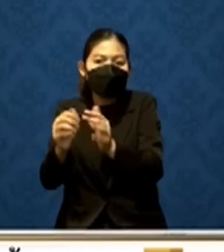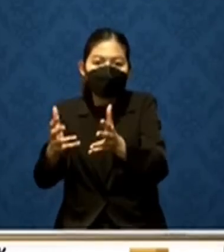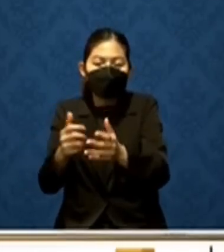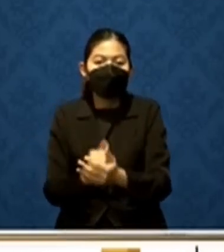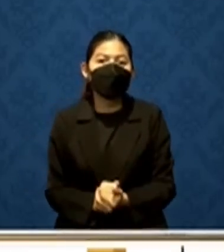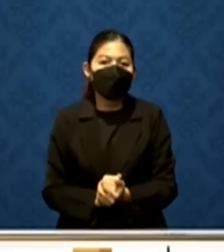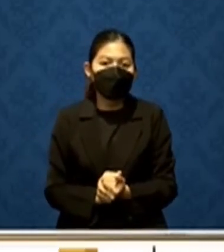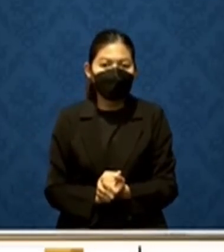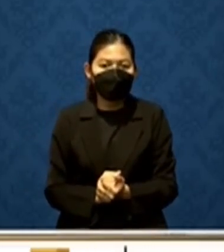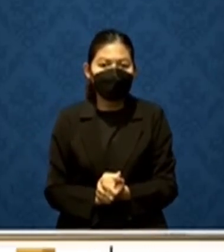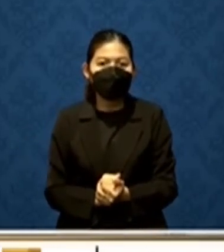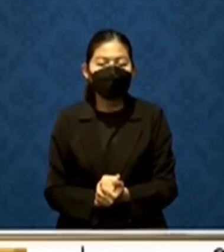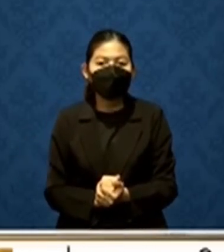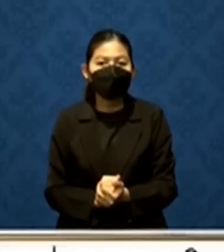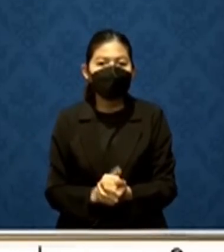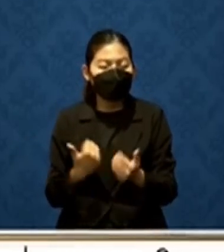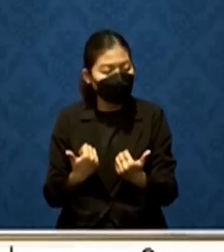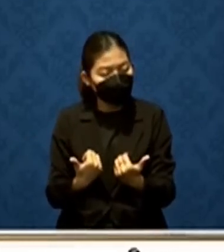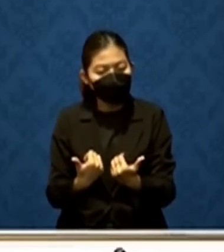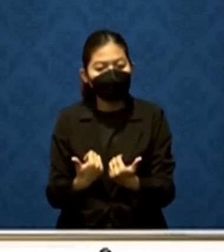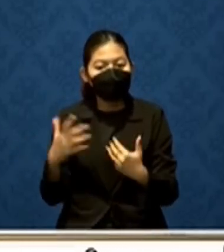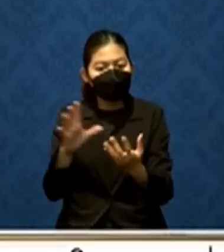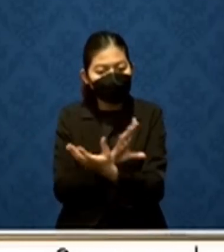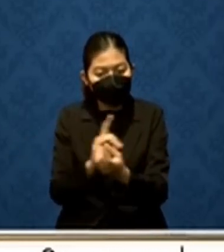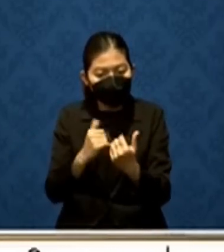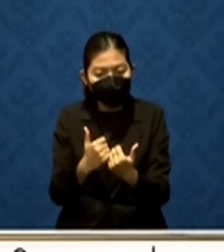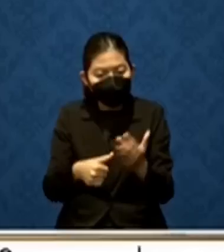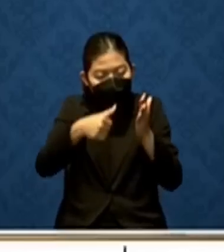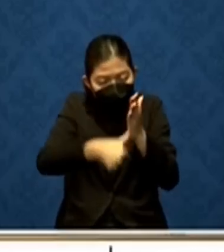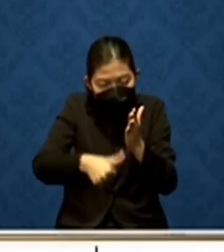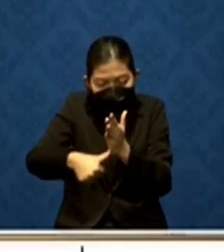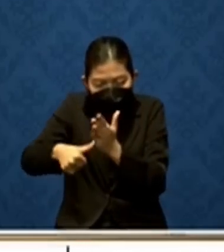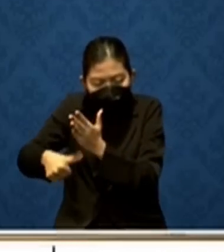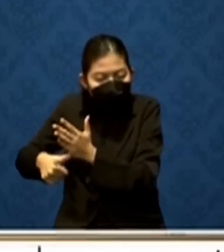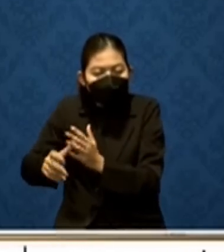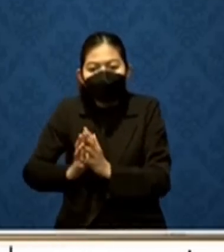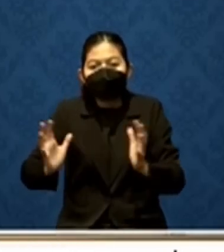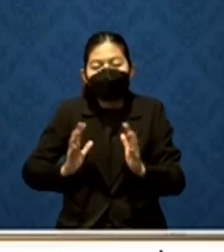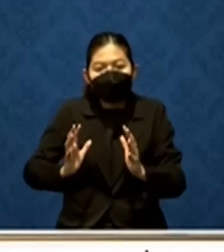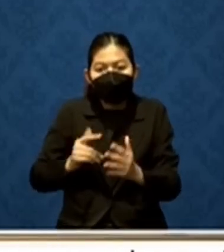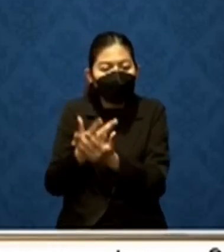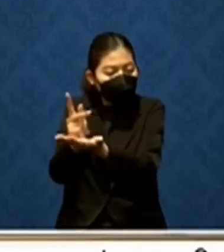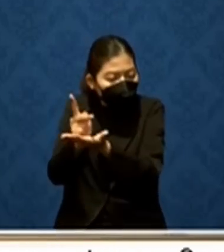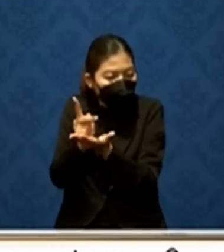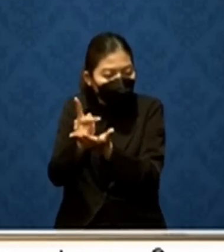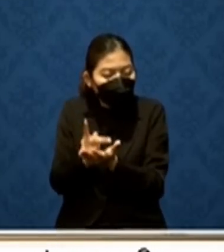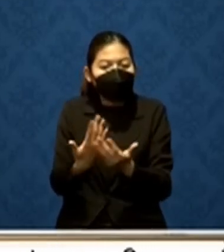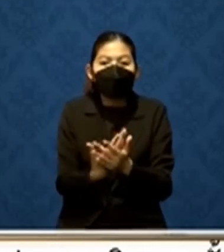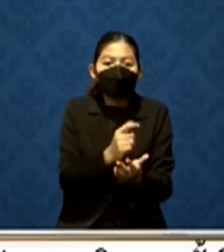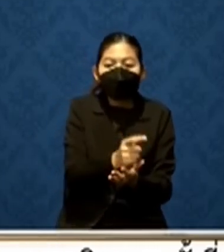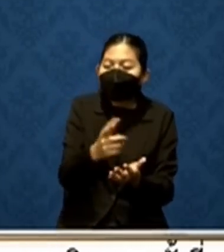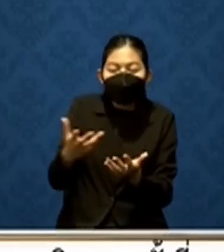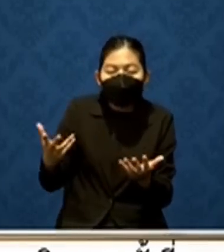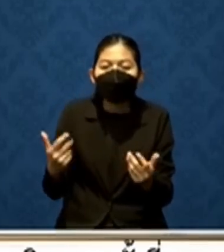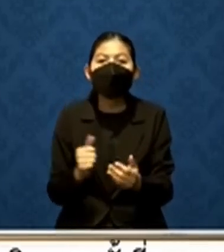ว่าก็เป็นยุคแห่งการก่อหนี้มหาศาลเพื่อนำมาผลาญรวยไม่ก่อให้เกิดประโยชน์กับ